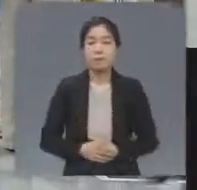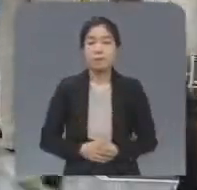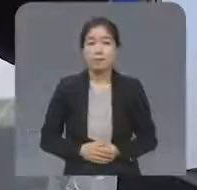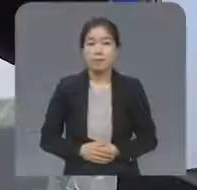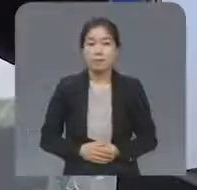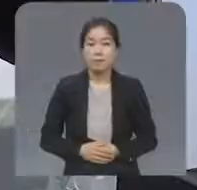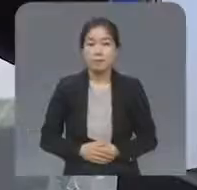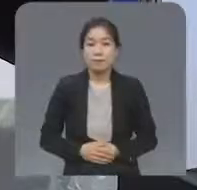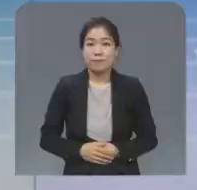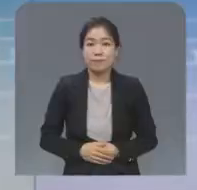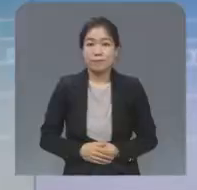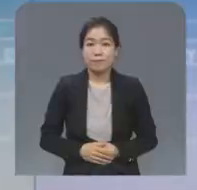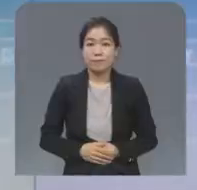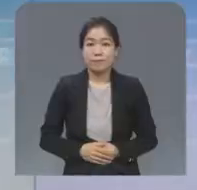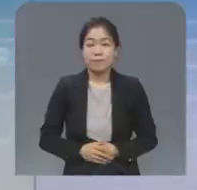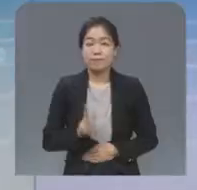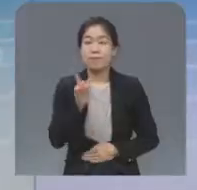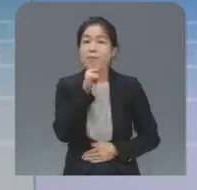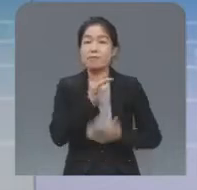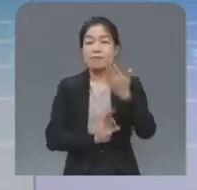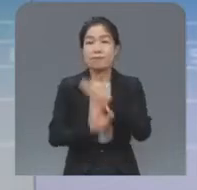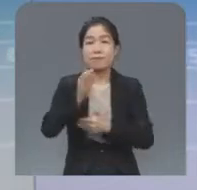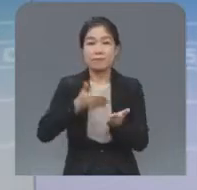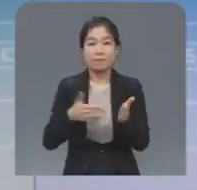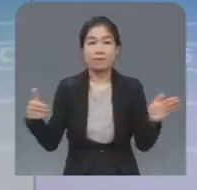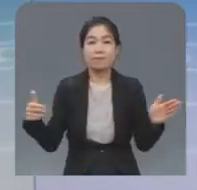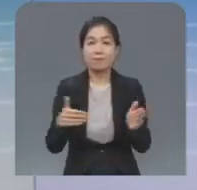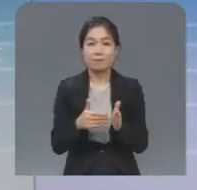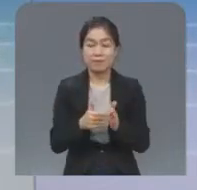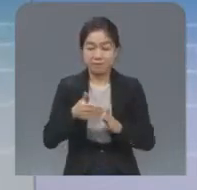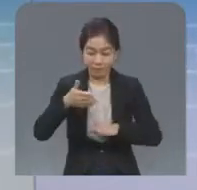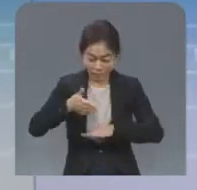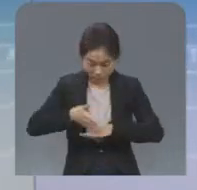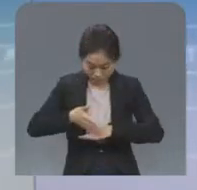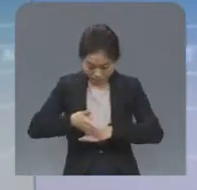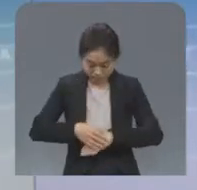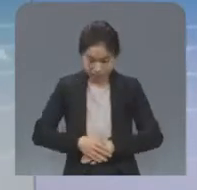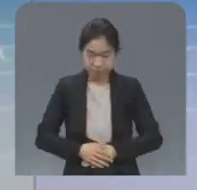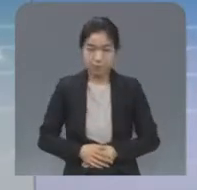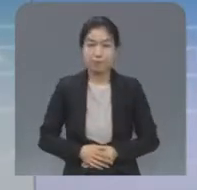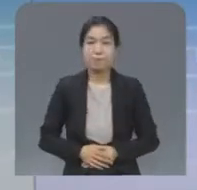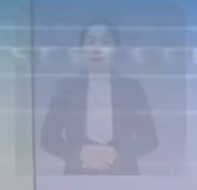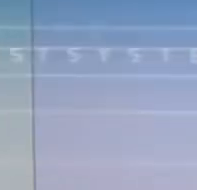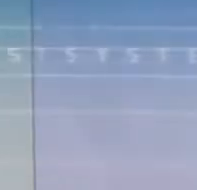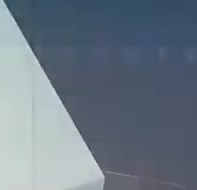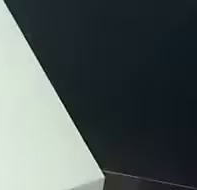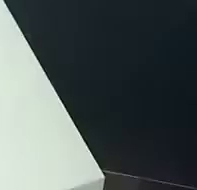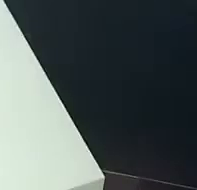월요일 아침에 함께한 KBS 뉴스를 마칩니다. 감사합니다.